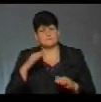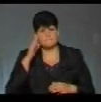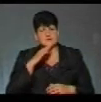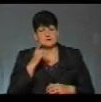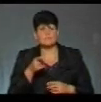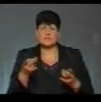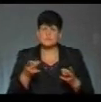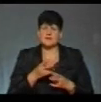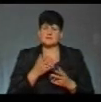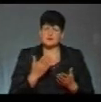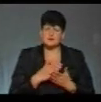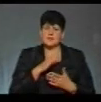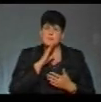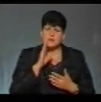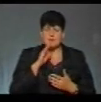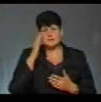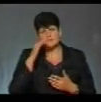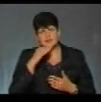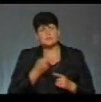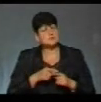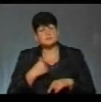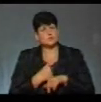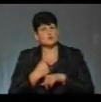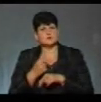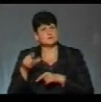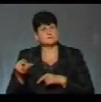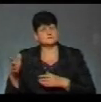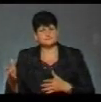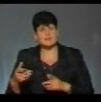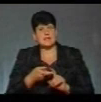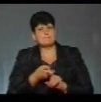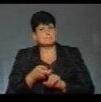потреба, мама, тато – це для неї основні особи. І є